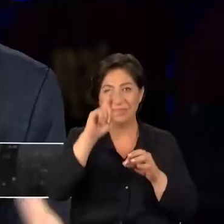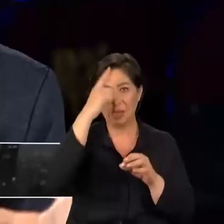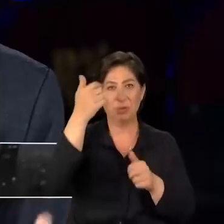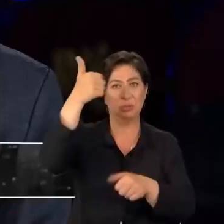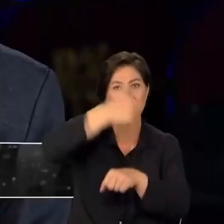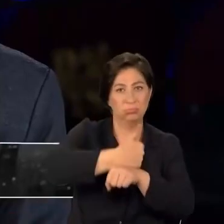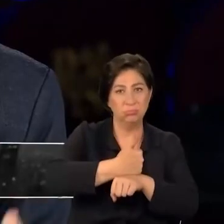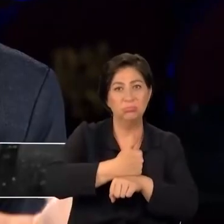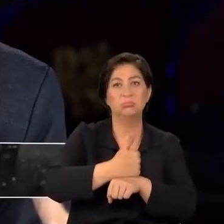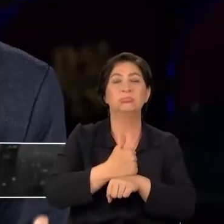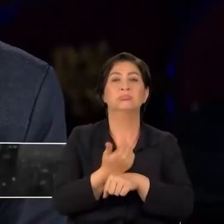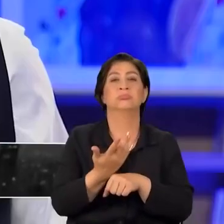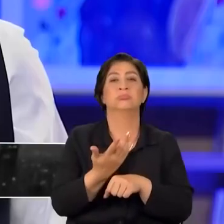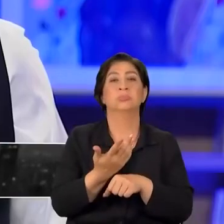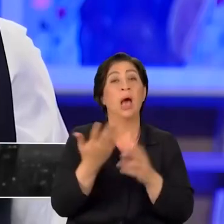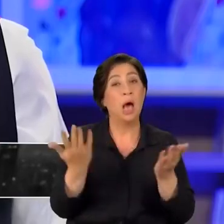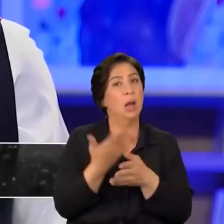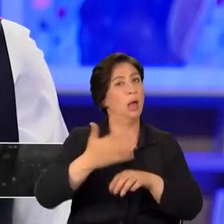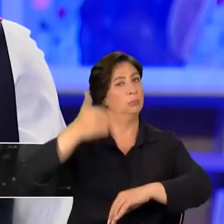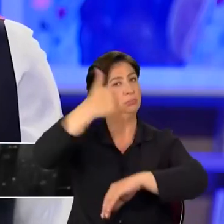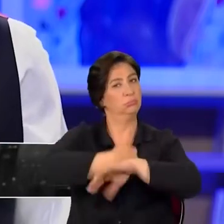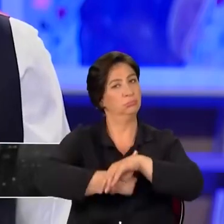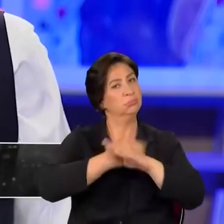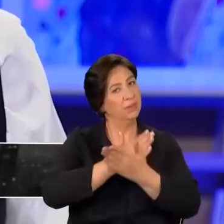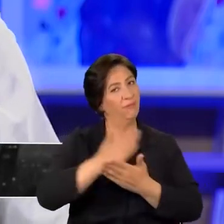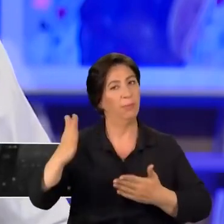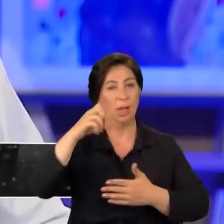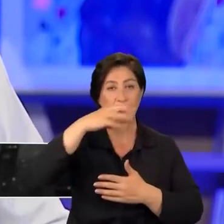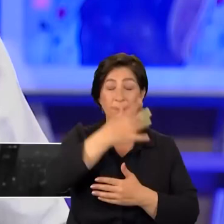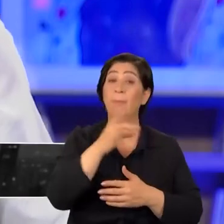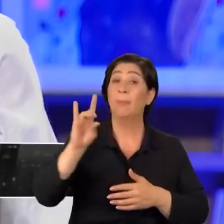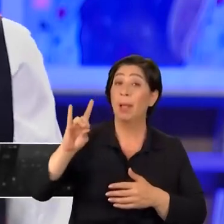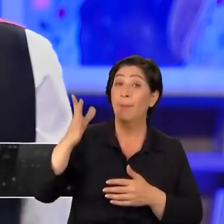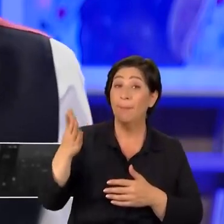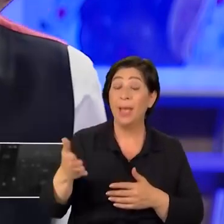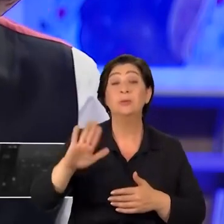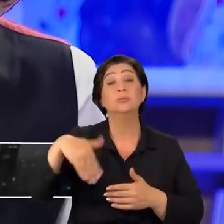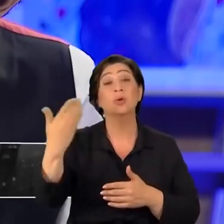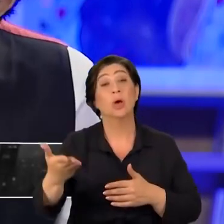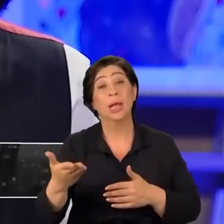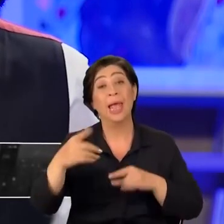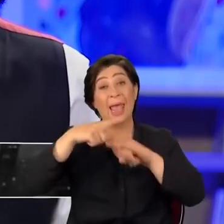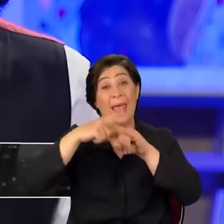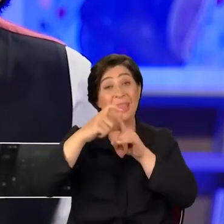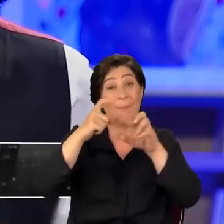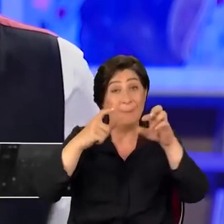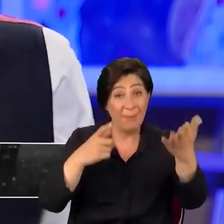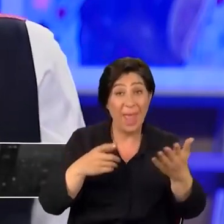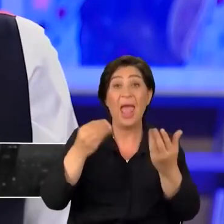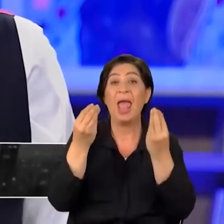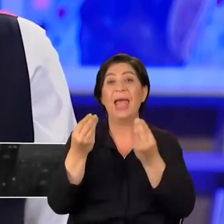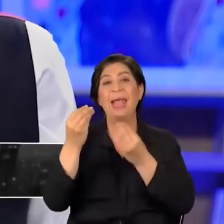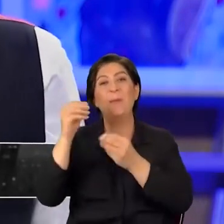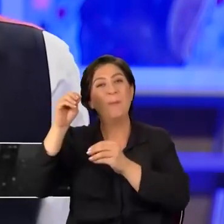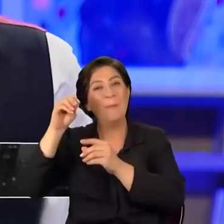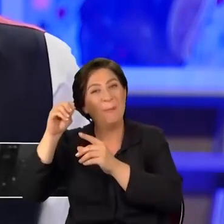iktidar olduğu 2000'lerin başında ve hala iktidarda. MHP ve sonra bir HDP, orada tabii